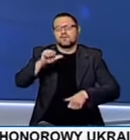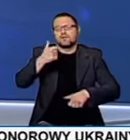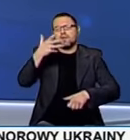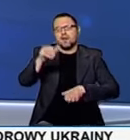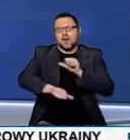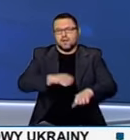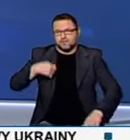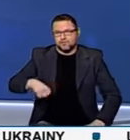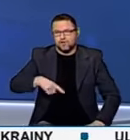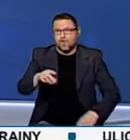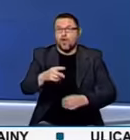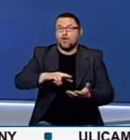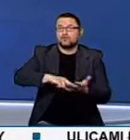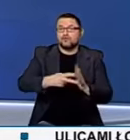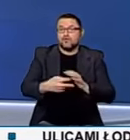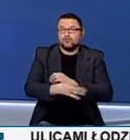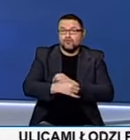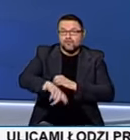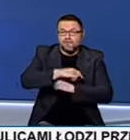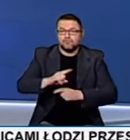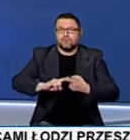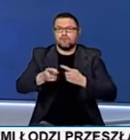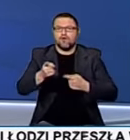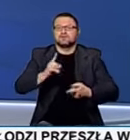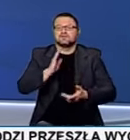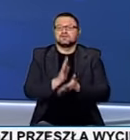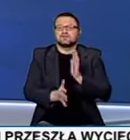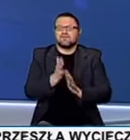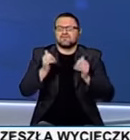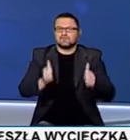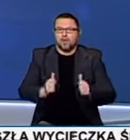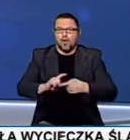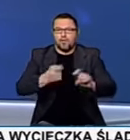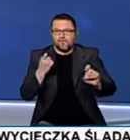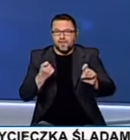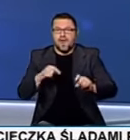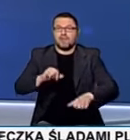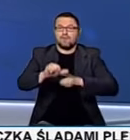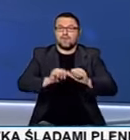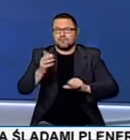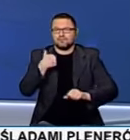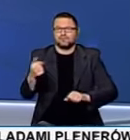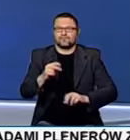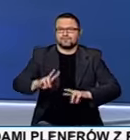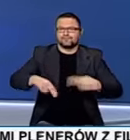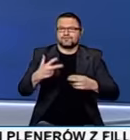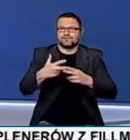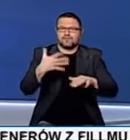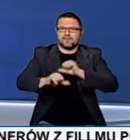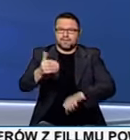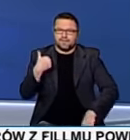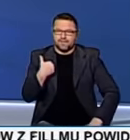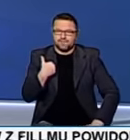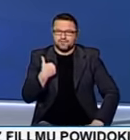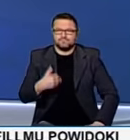kilkadziesiąt lat. Ich studniówkę odwołano po ogłoszeniu w Polsce stanu wojennego. Dzisiaj po latach było tak, jak miało być 35 lat